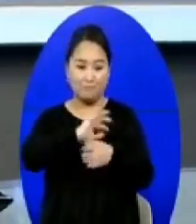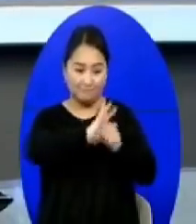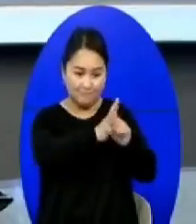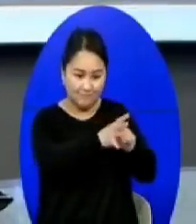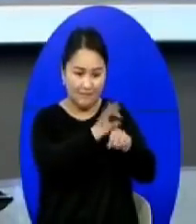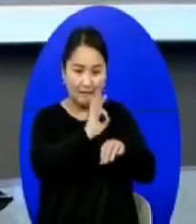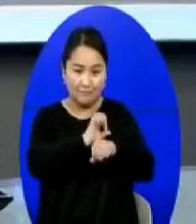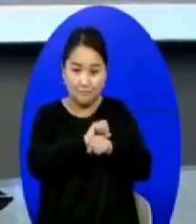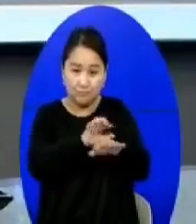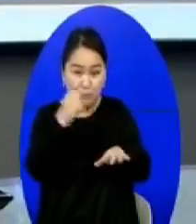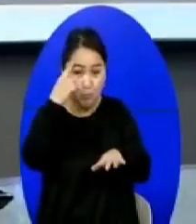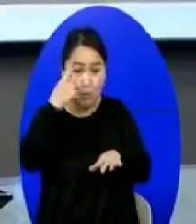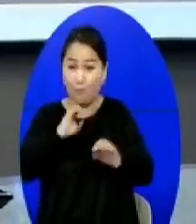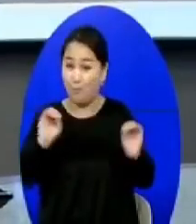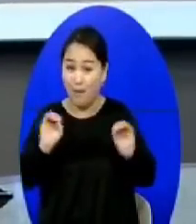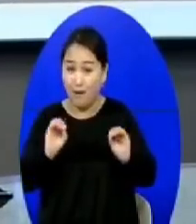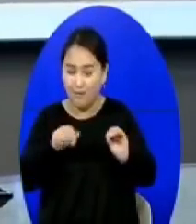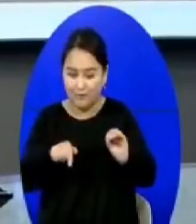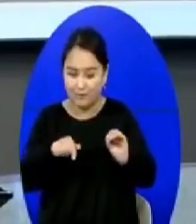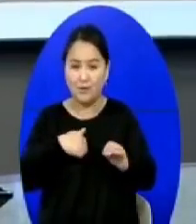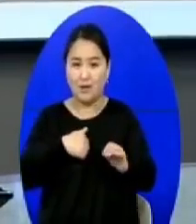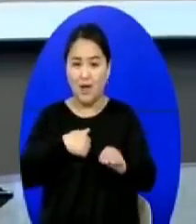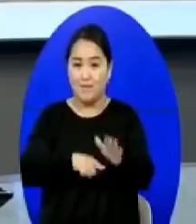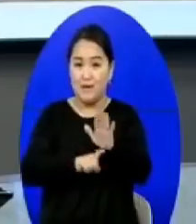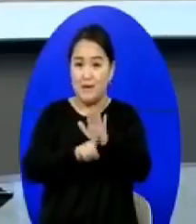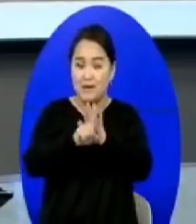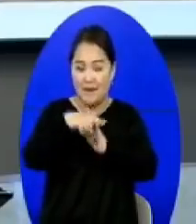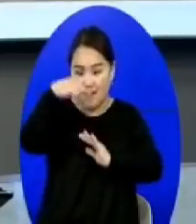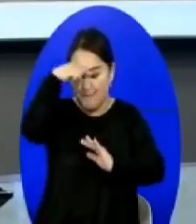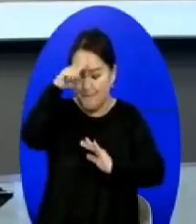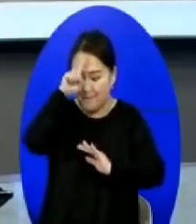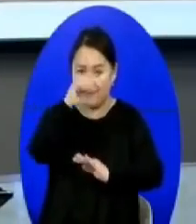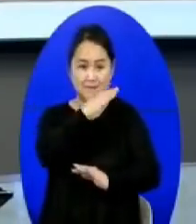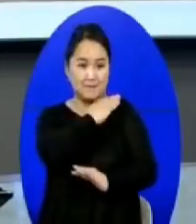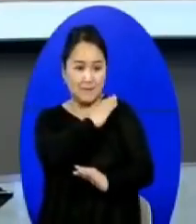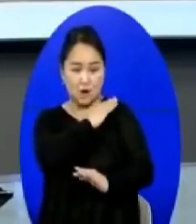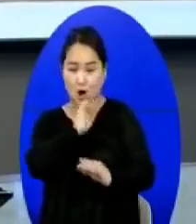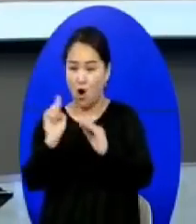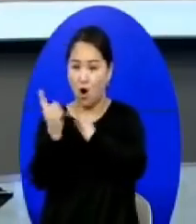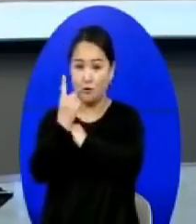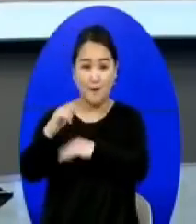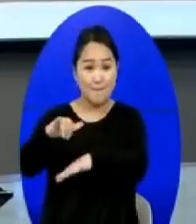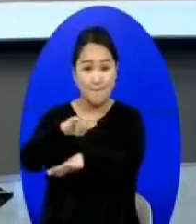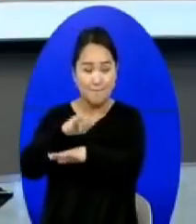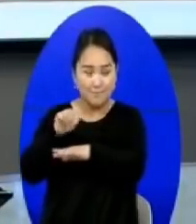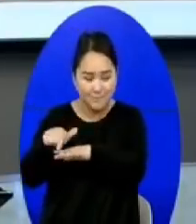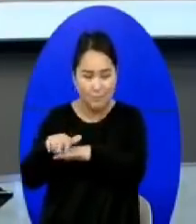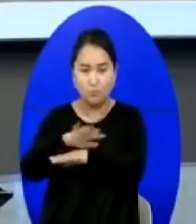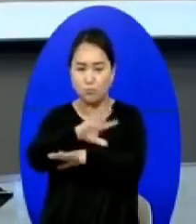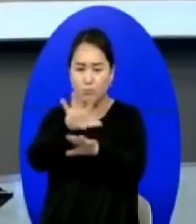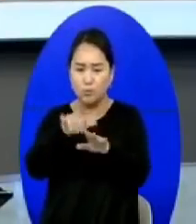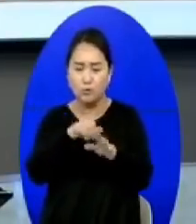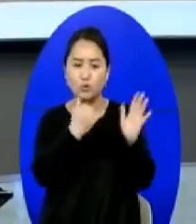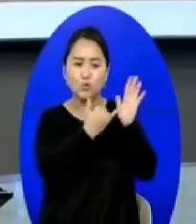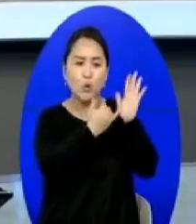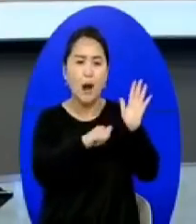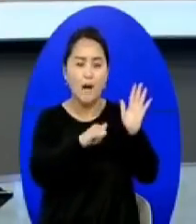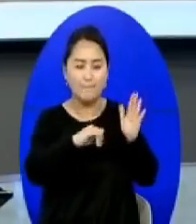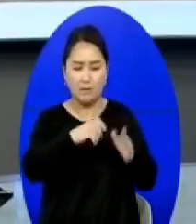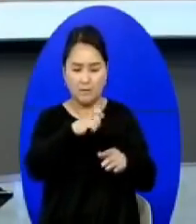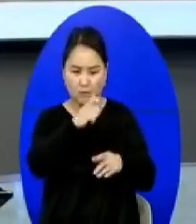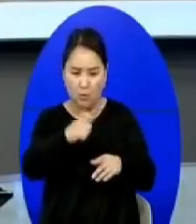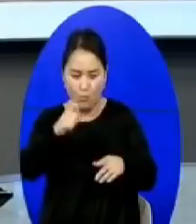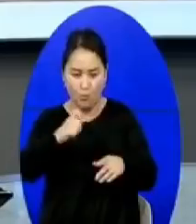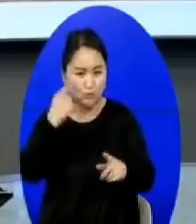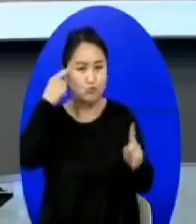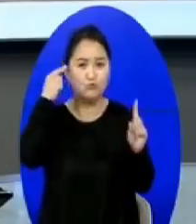улсад бүртгэдэггүй энэ үед тэргүй эгнээнд ажиллаж байгаа эмч, цагдаа онцгойхон гээд 6000 гаруй алба хаагчд зориулж тэд нэг өдрийн цалин